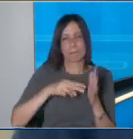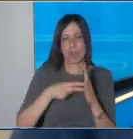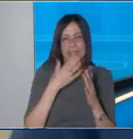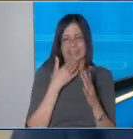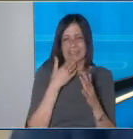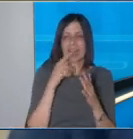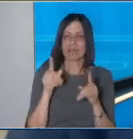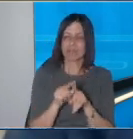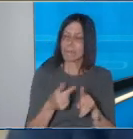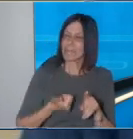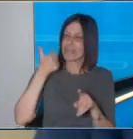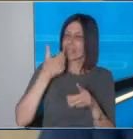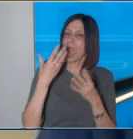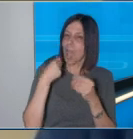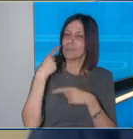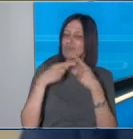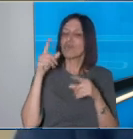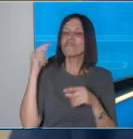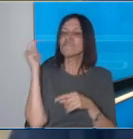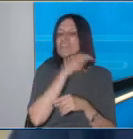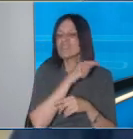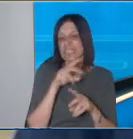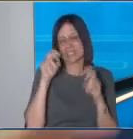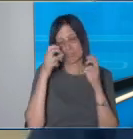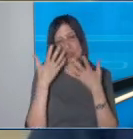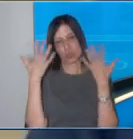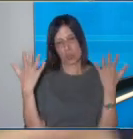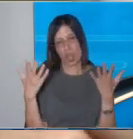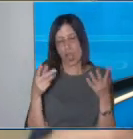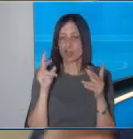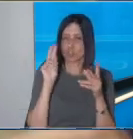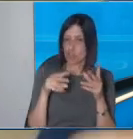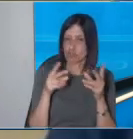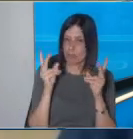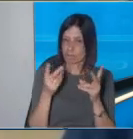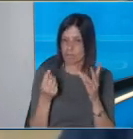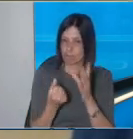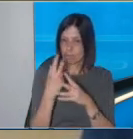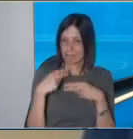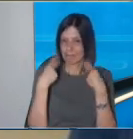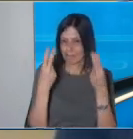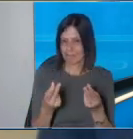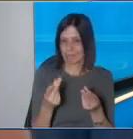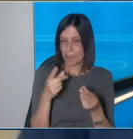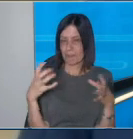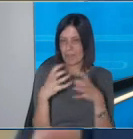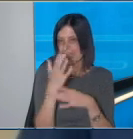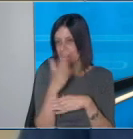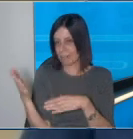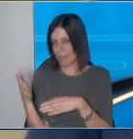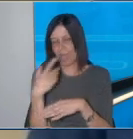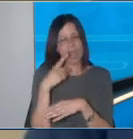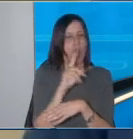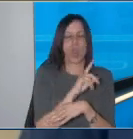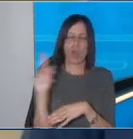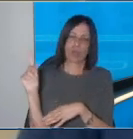כמנהיג להרבה מאוד שנים, והוא פספס פה הזדמנות גדולה. יש לו תקומה? למפלגת ימינה יש תקומה? לא. וזה